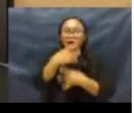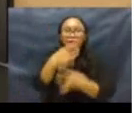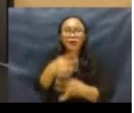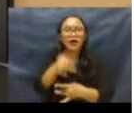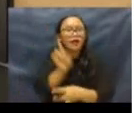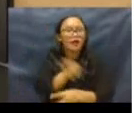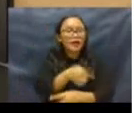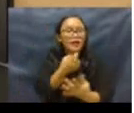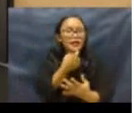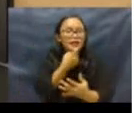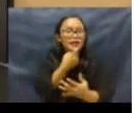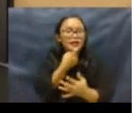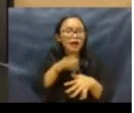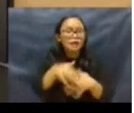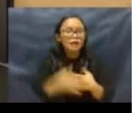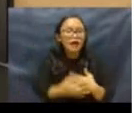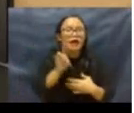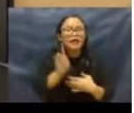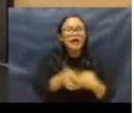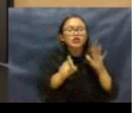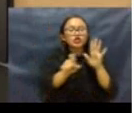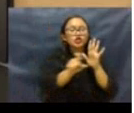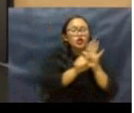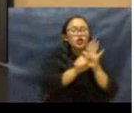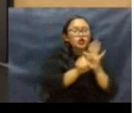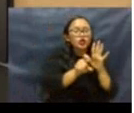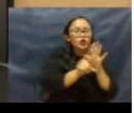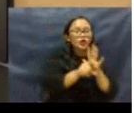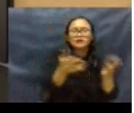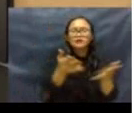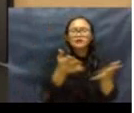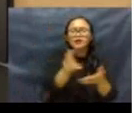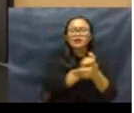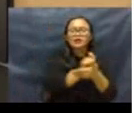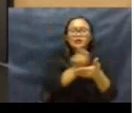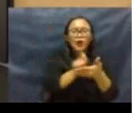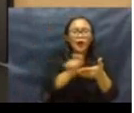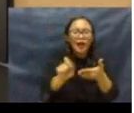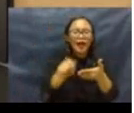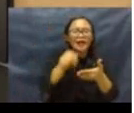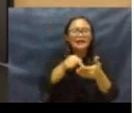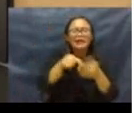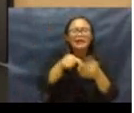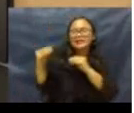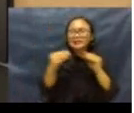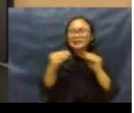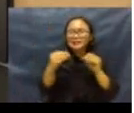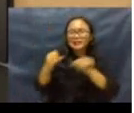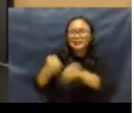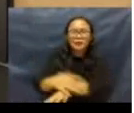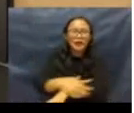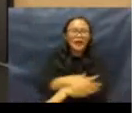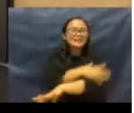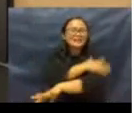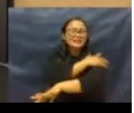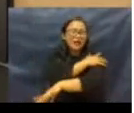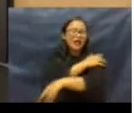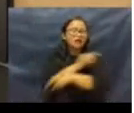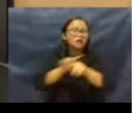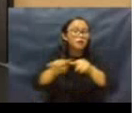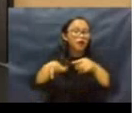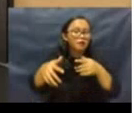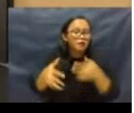lihat contohnya yang dilakukan di sebuah sekolah dalam bincang inspirasi. Tetapi sebelum bincang